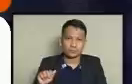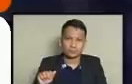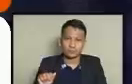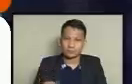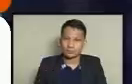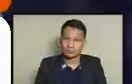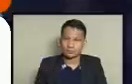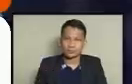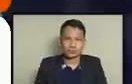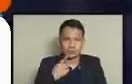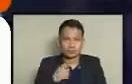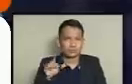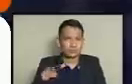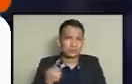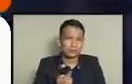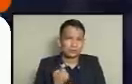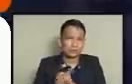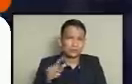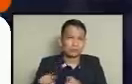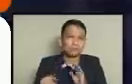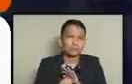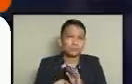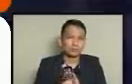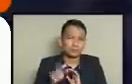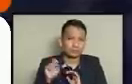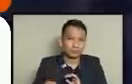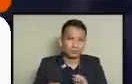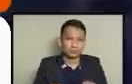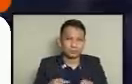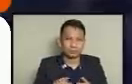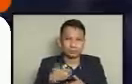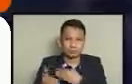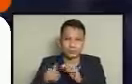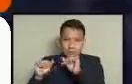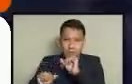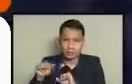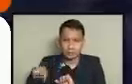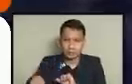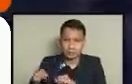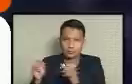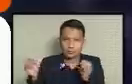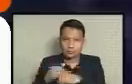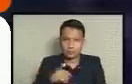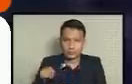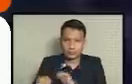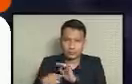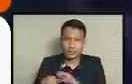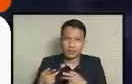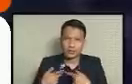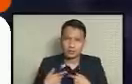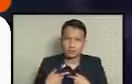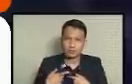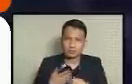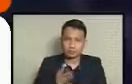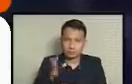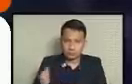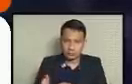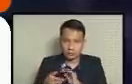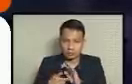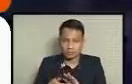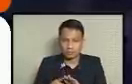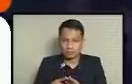Definitely, sir, bawal po naman talaga yan. Dapat sila mag-pasis talaga dito sa dito sa opisina. Meron naman po one-stop shop na rin po dito